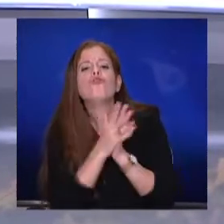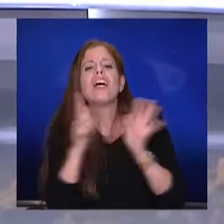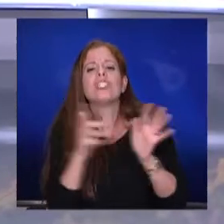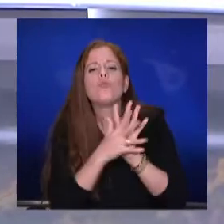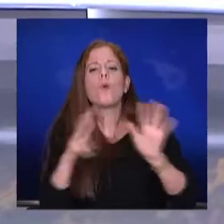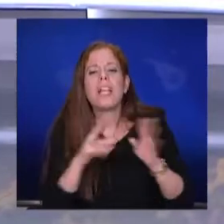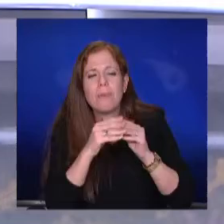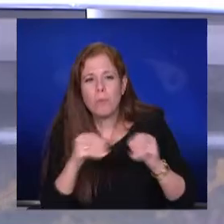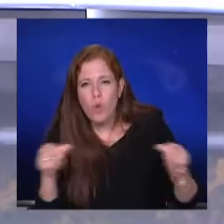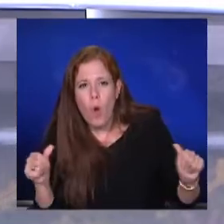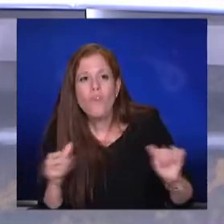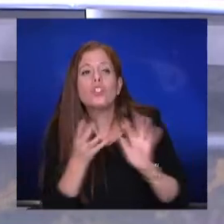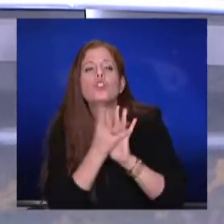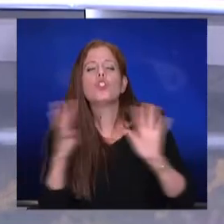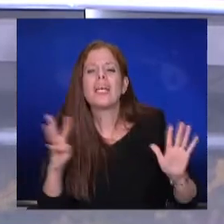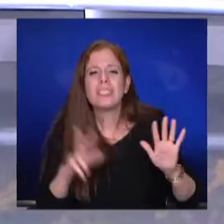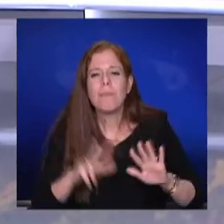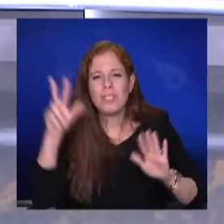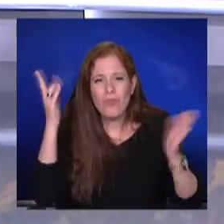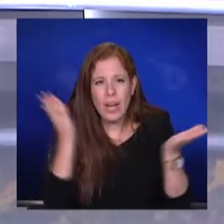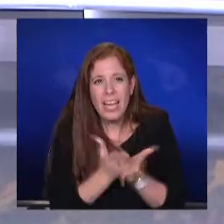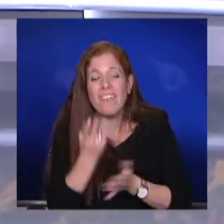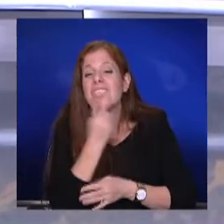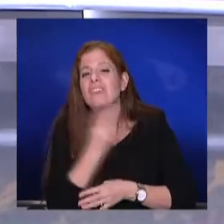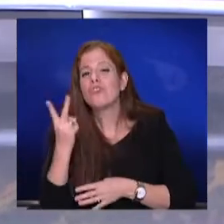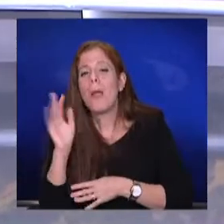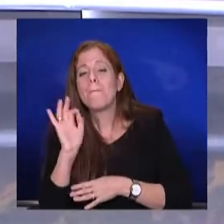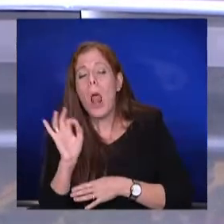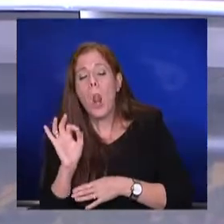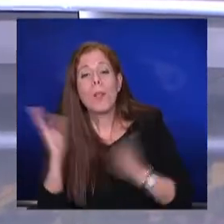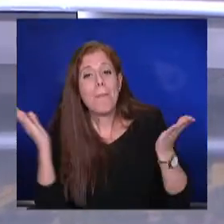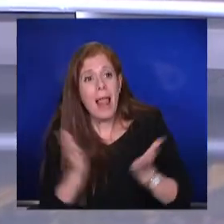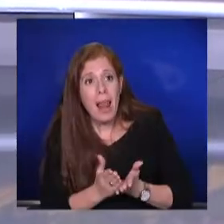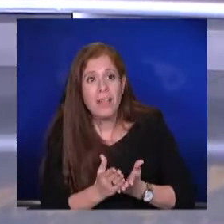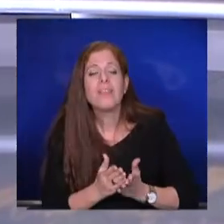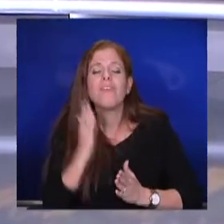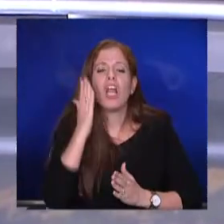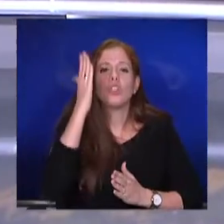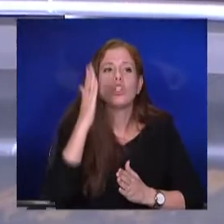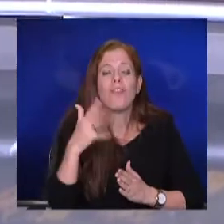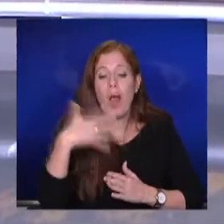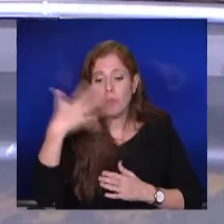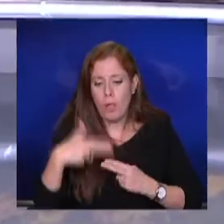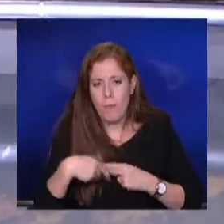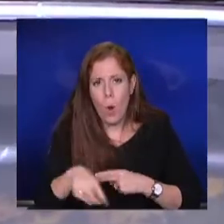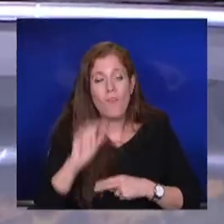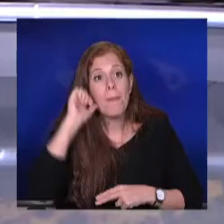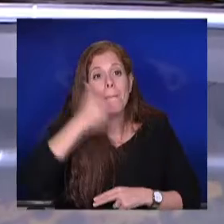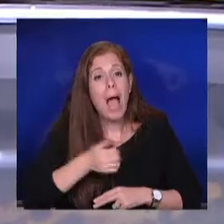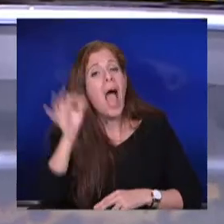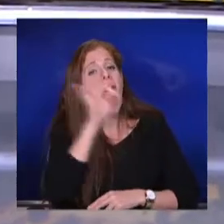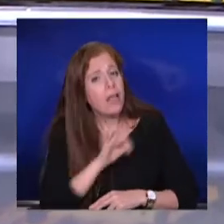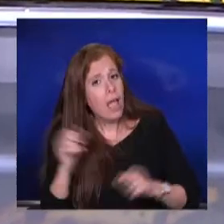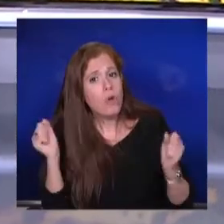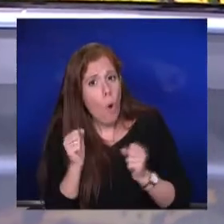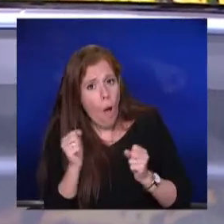לאורך מישור חוף, 19 בצפון הנגב, 22 מעלות באילת, והנה התשקיף שלנו לחמשת הימים הקרובים. מחר עדיין יום של חורף,